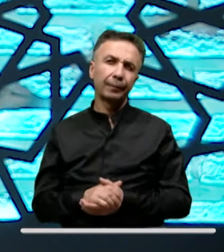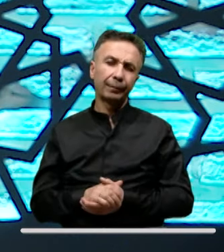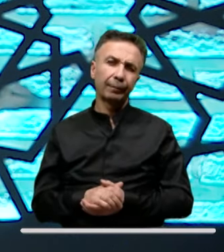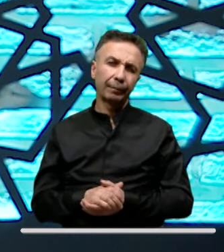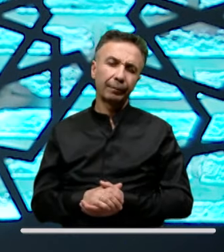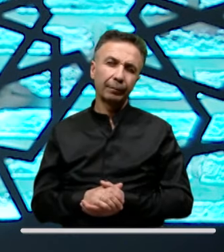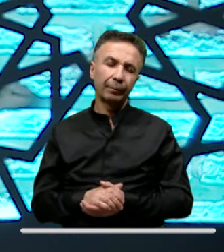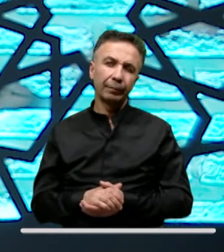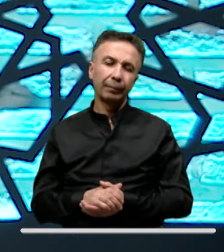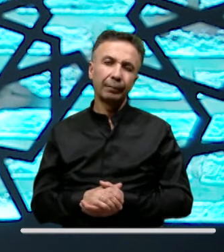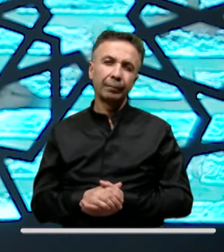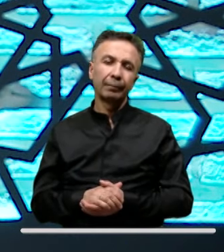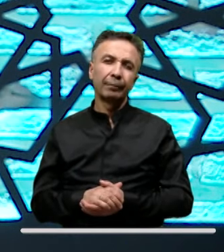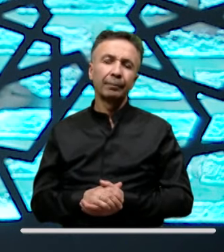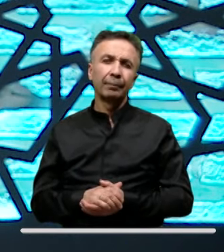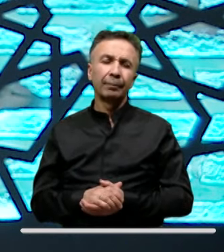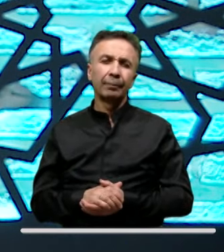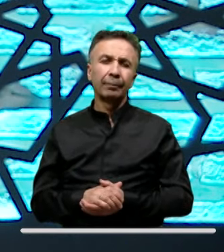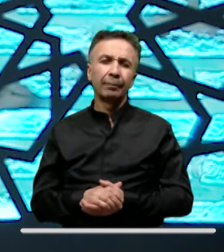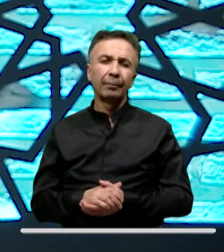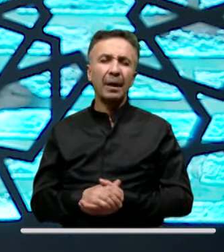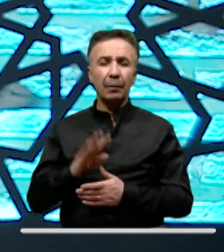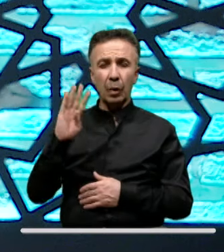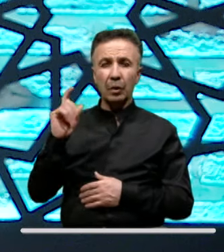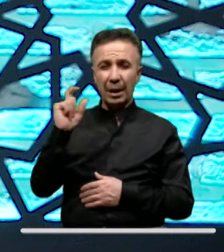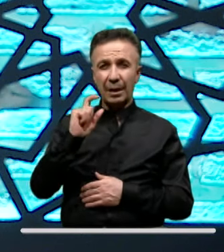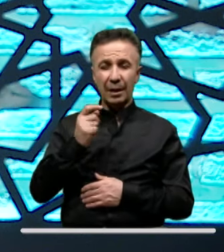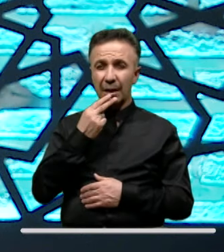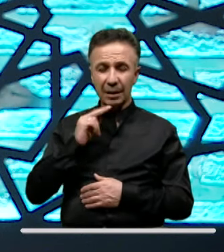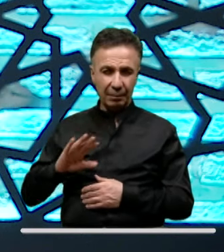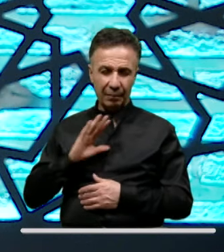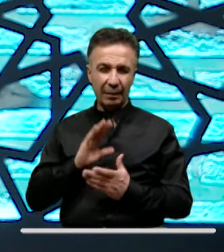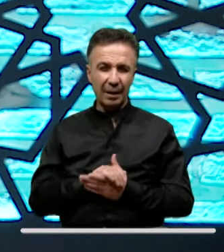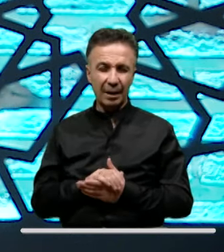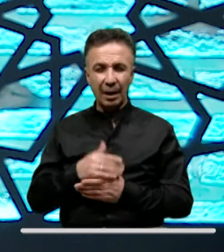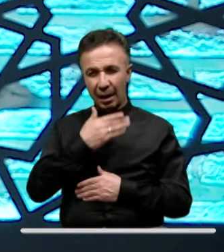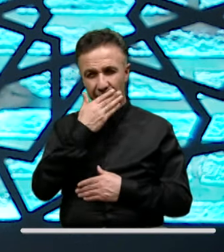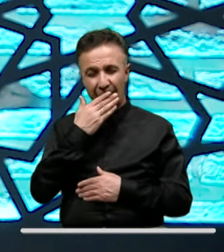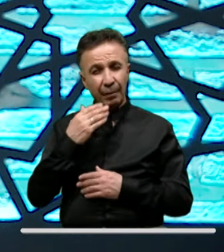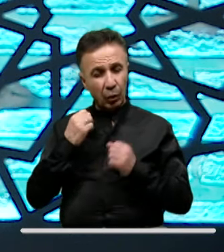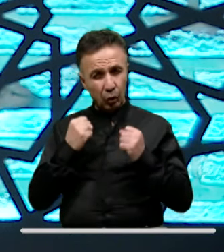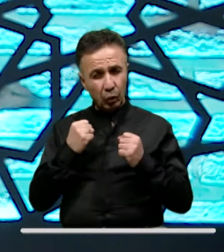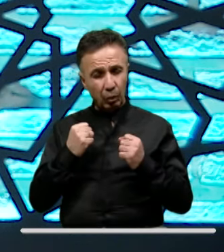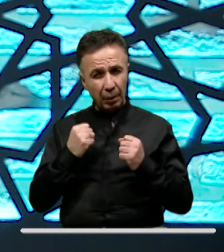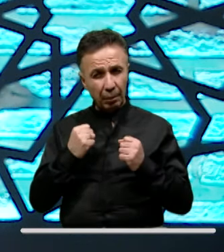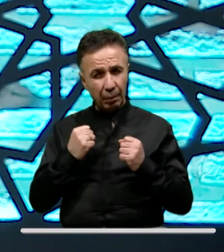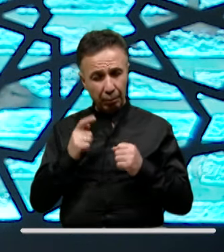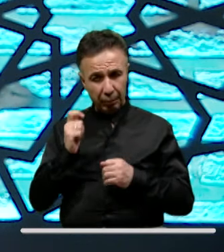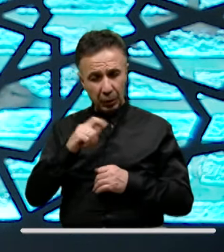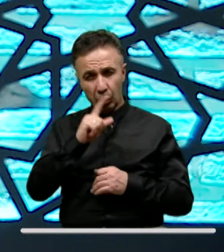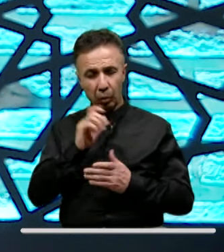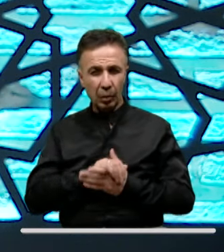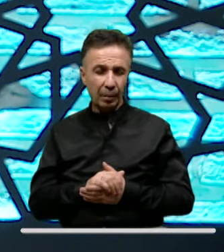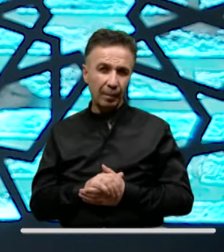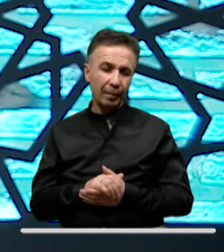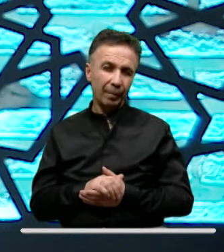akşamlar. Benim 4 aylık kızım var. Benim oruç tutmalı mıyım? Soralım,